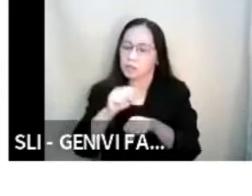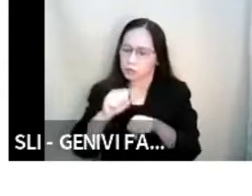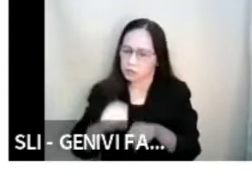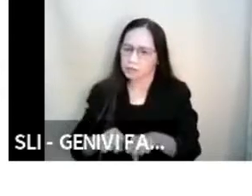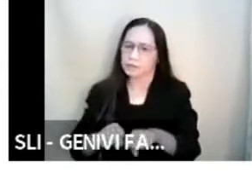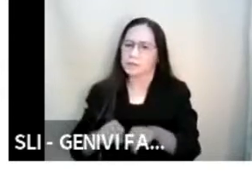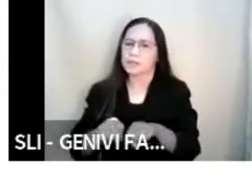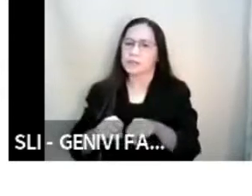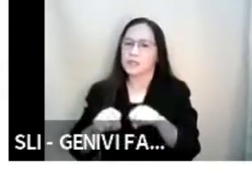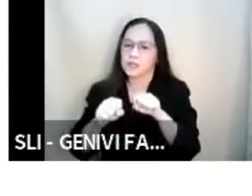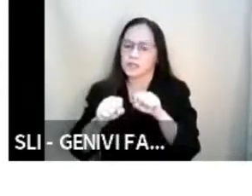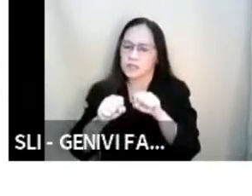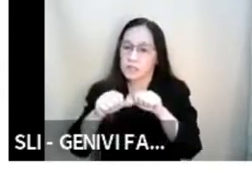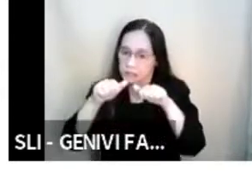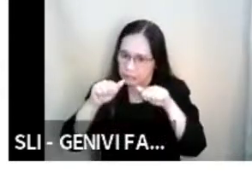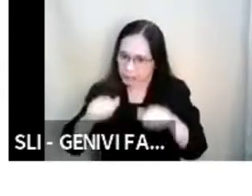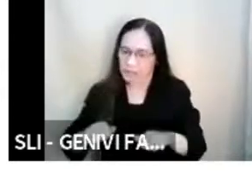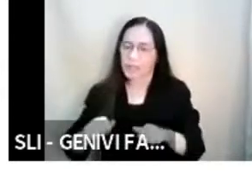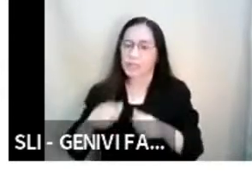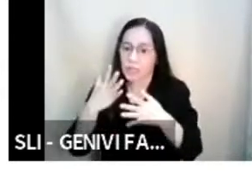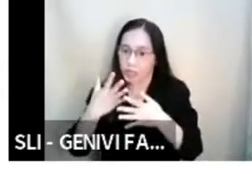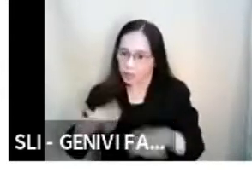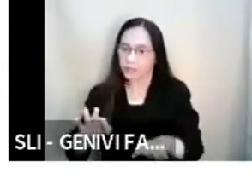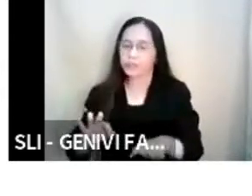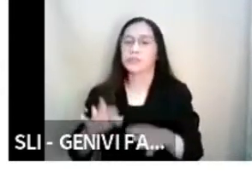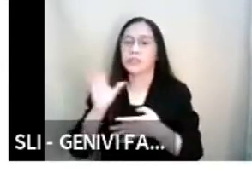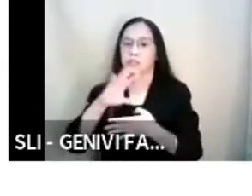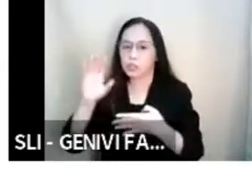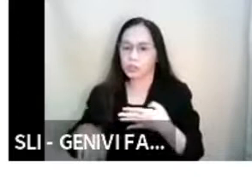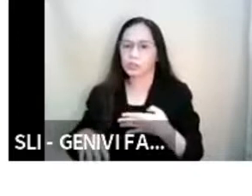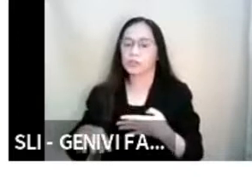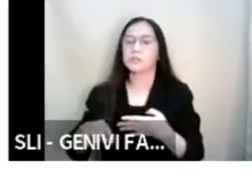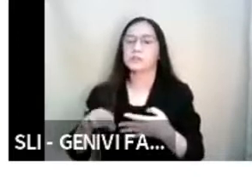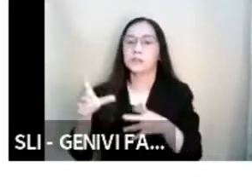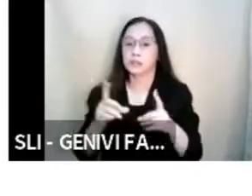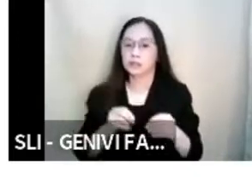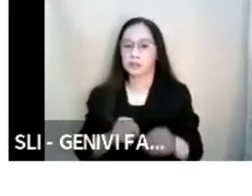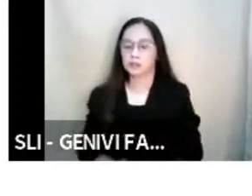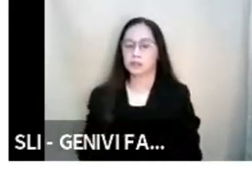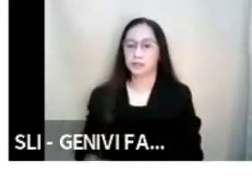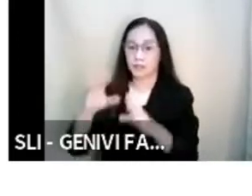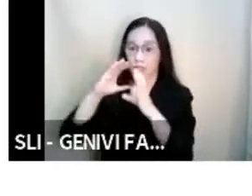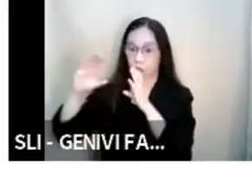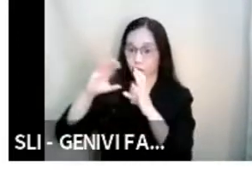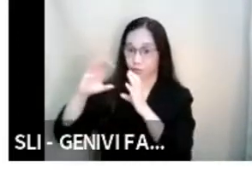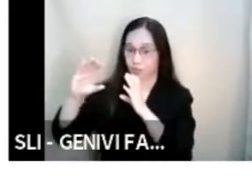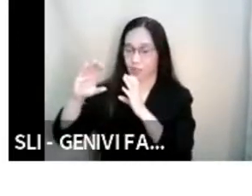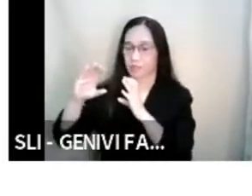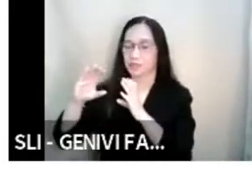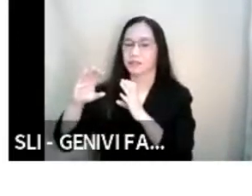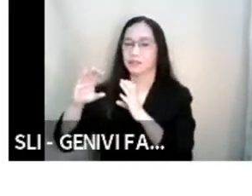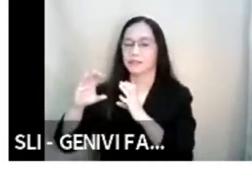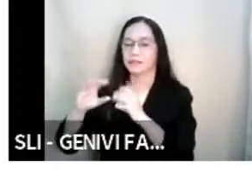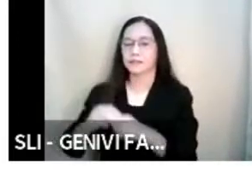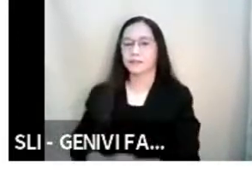mas matapos niya ng maayos yung kanyang ginagawa? Pagdating sa communication, no? Sa communication,